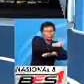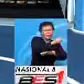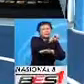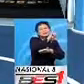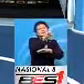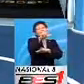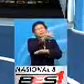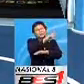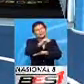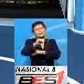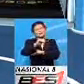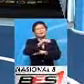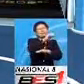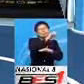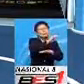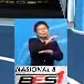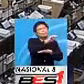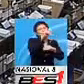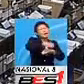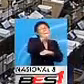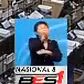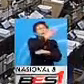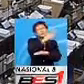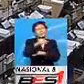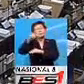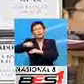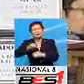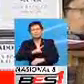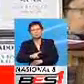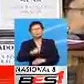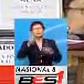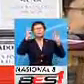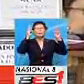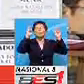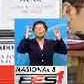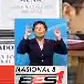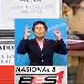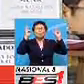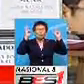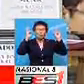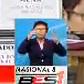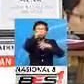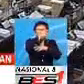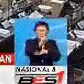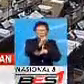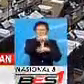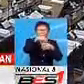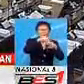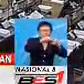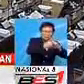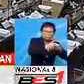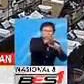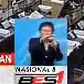Mahkamah Syariah kerajaan menyedari hakikat terdapat keresahan pelbagai pihak dalam kes dan isu berkaitan